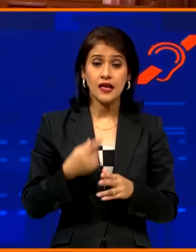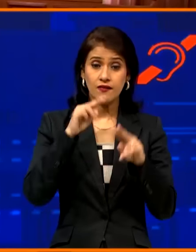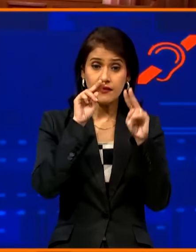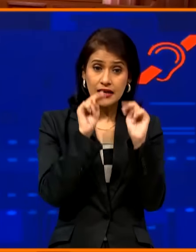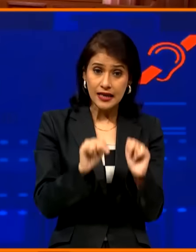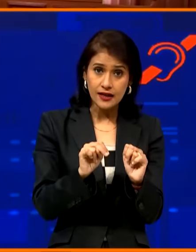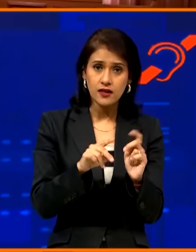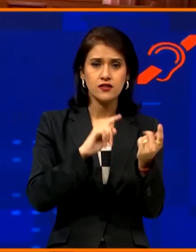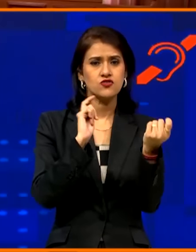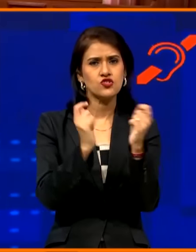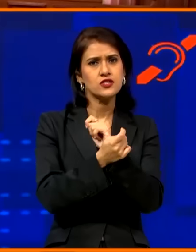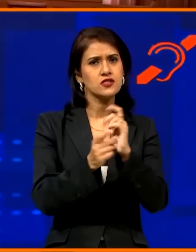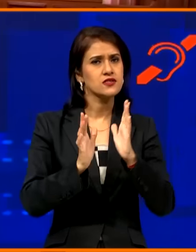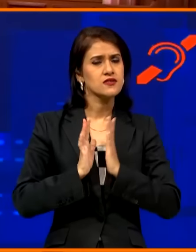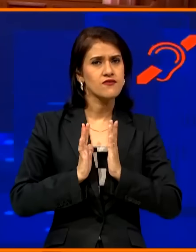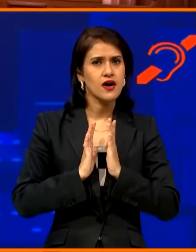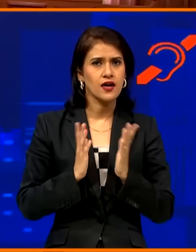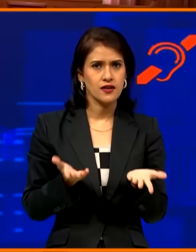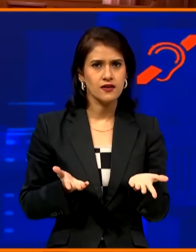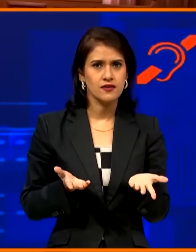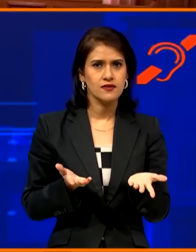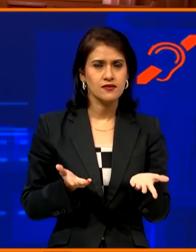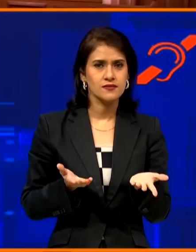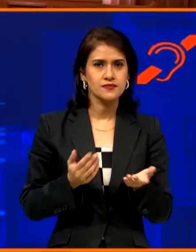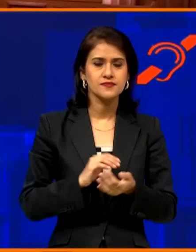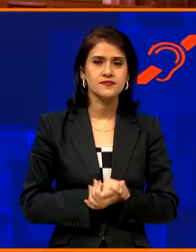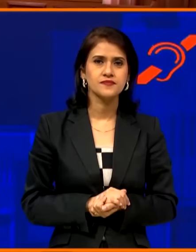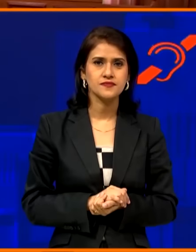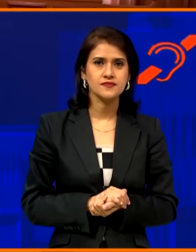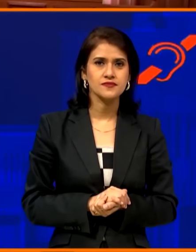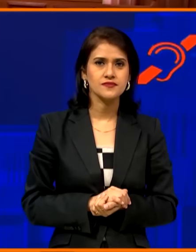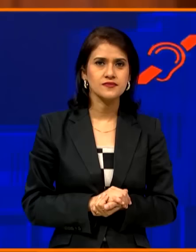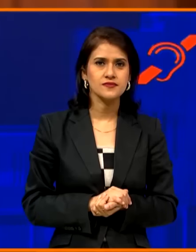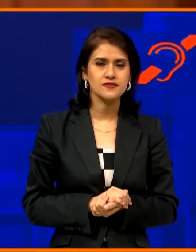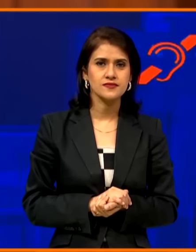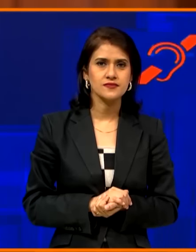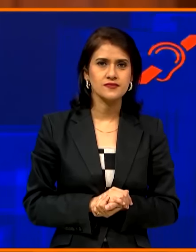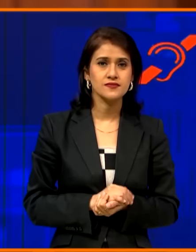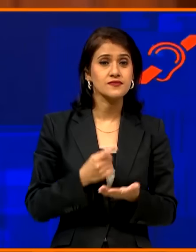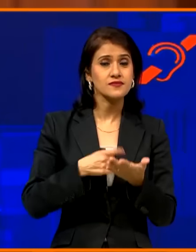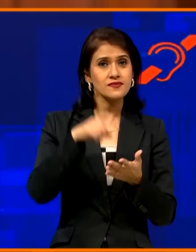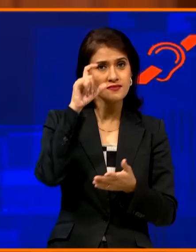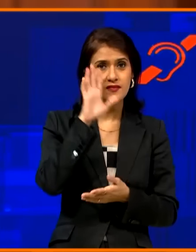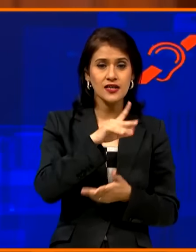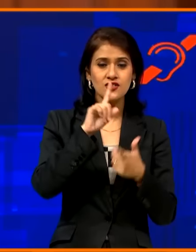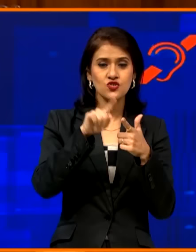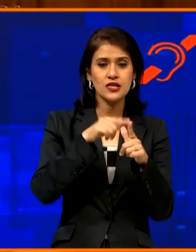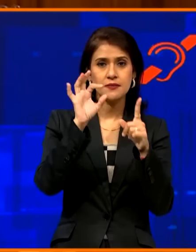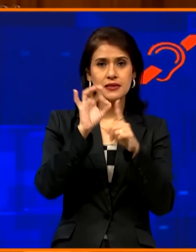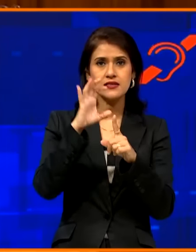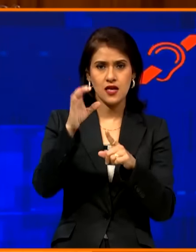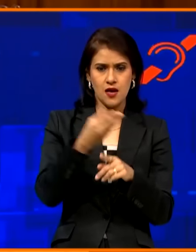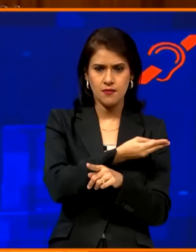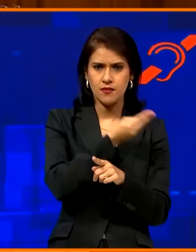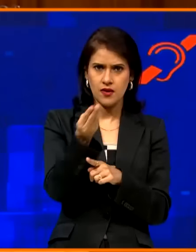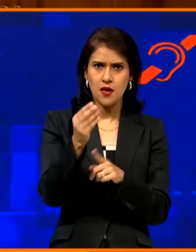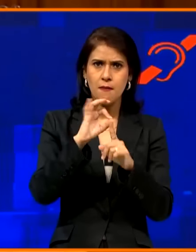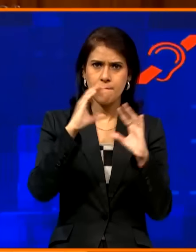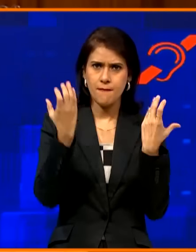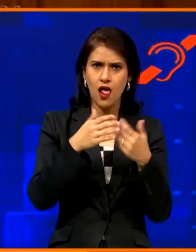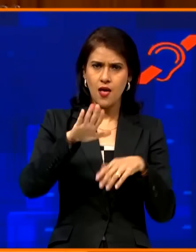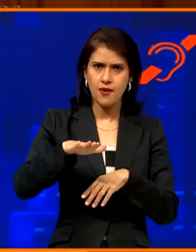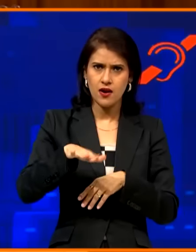फॉर्मेशन वड जैसे एसजीपीसी का होता है तो यह सारी सजेशन पार्लिमेंट जेपीसी के पास जाएंगी हम तो भेज ही रहे जो भी हो सकता